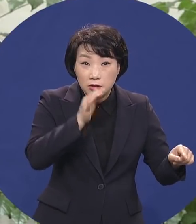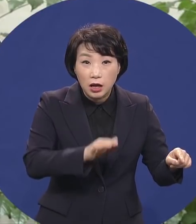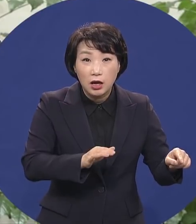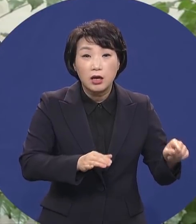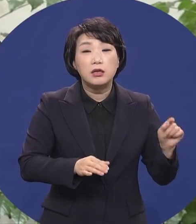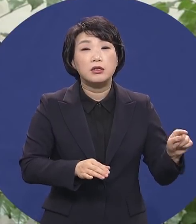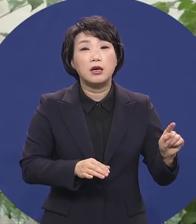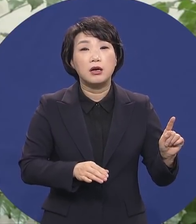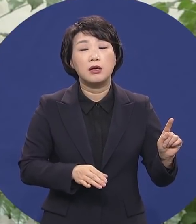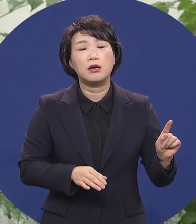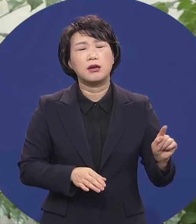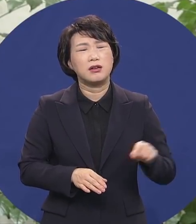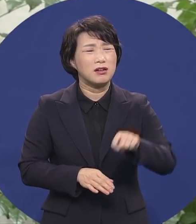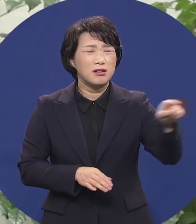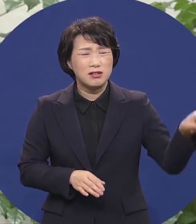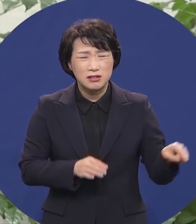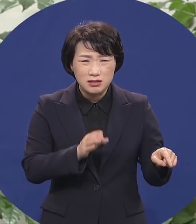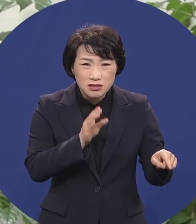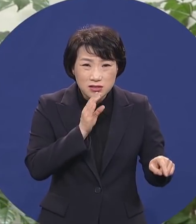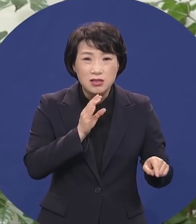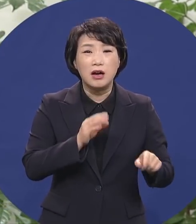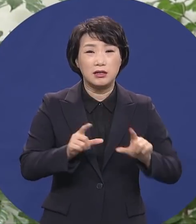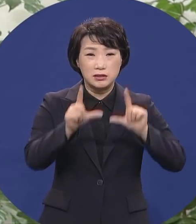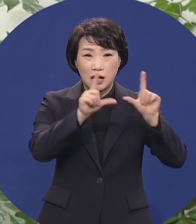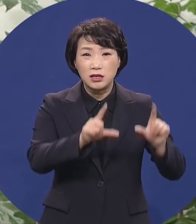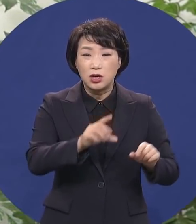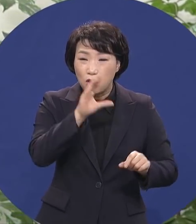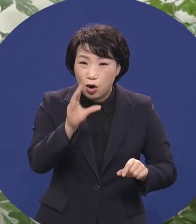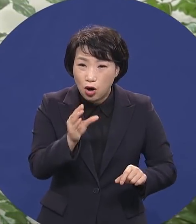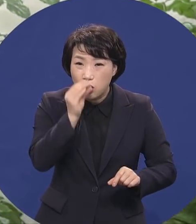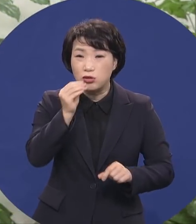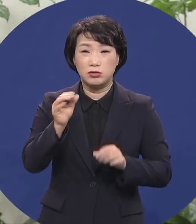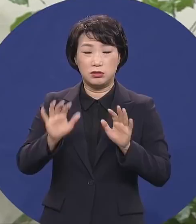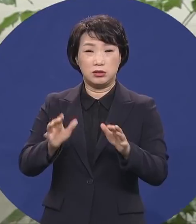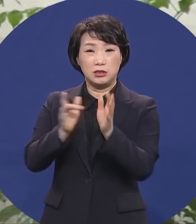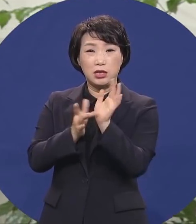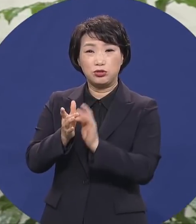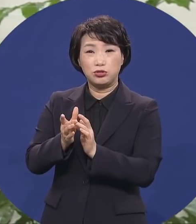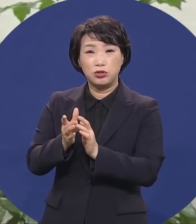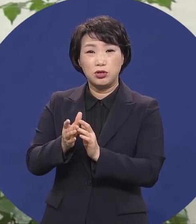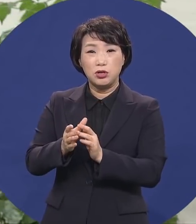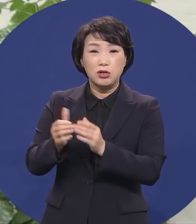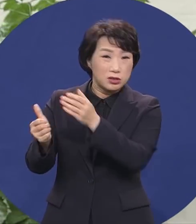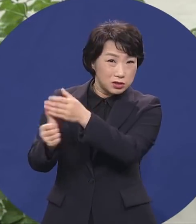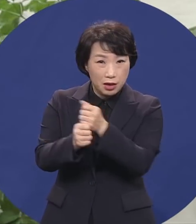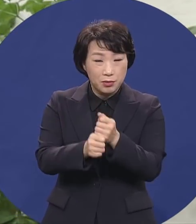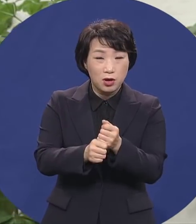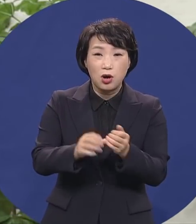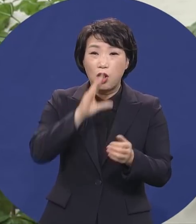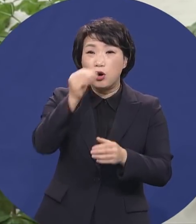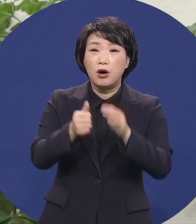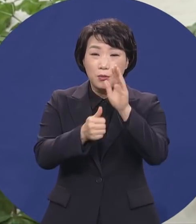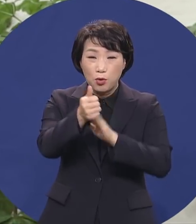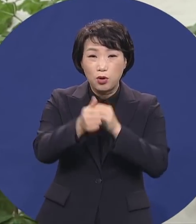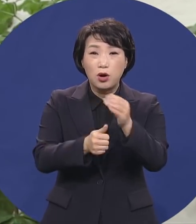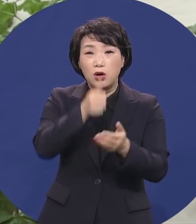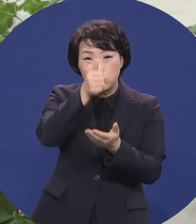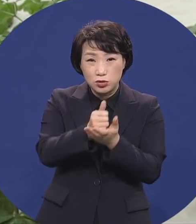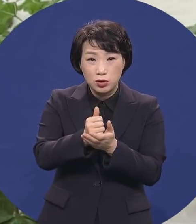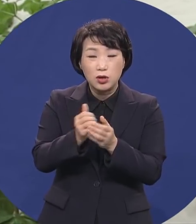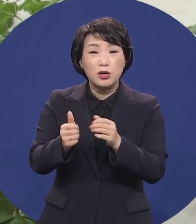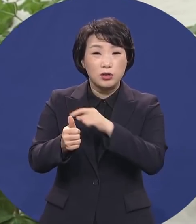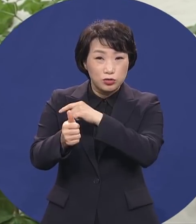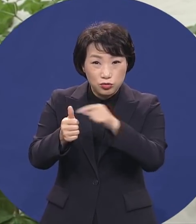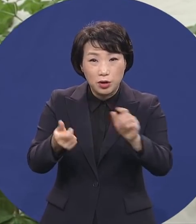한 것이 진짜 거룩한 예수를 신성모독죄로 죽일 만큼 거룩이